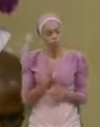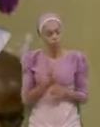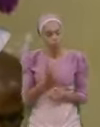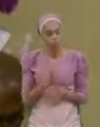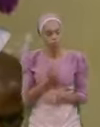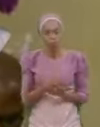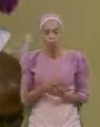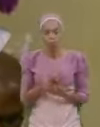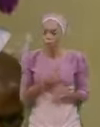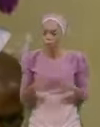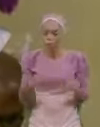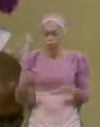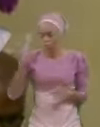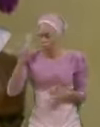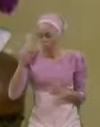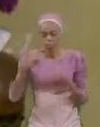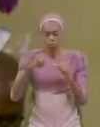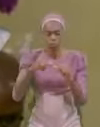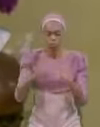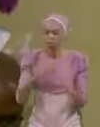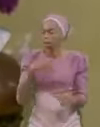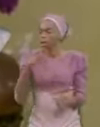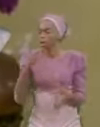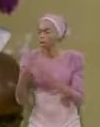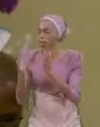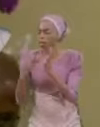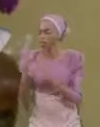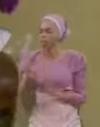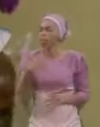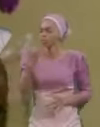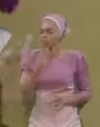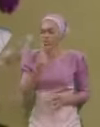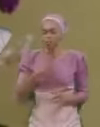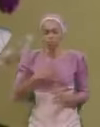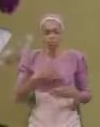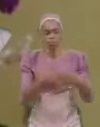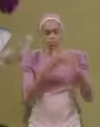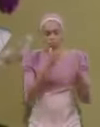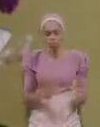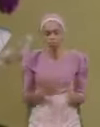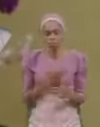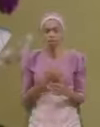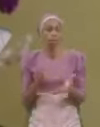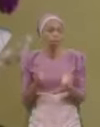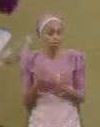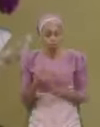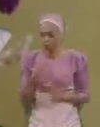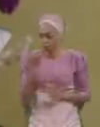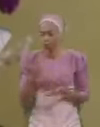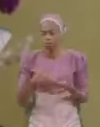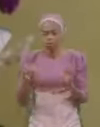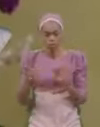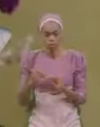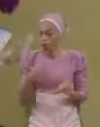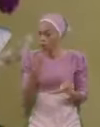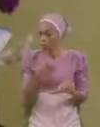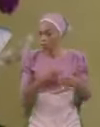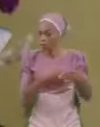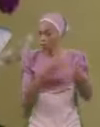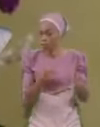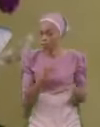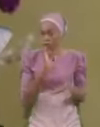se justifier il dit maintenant qui est mon prochain vois l'histoire la parabole du